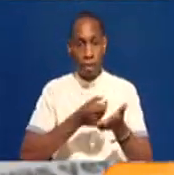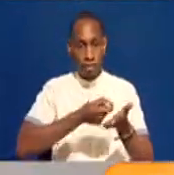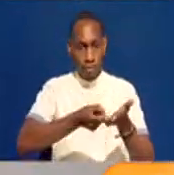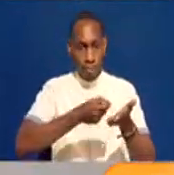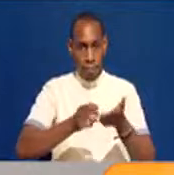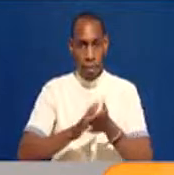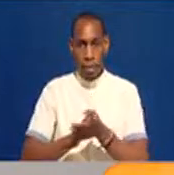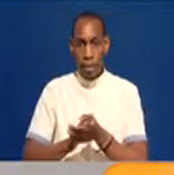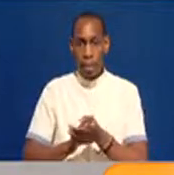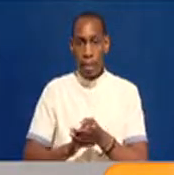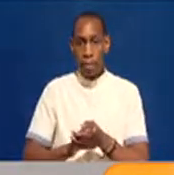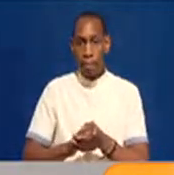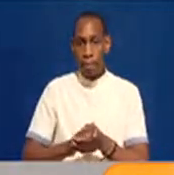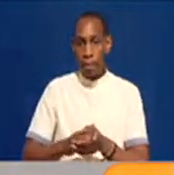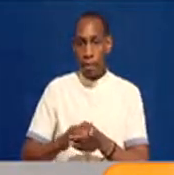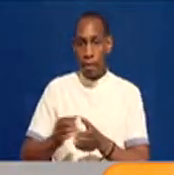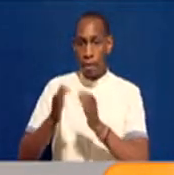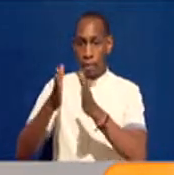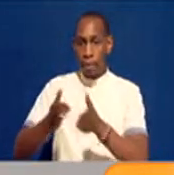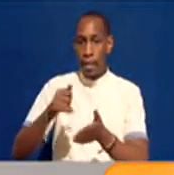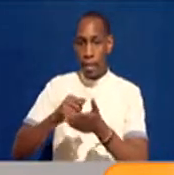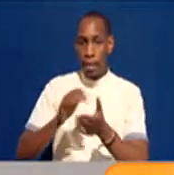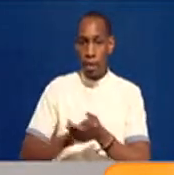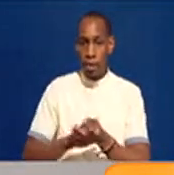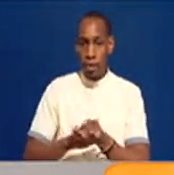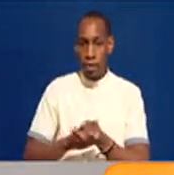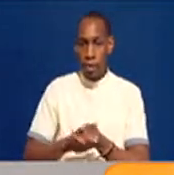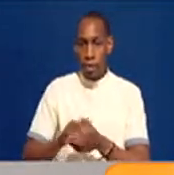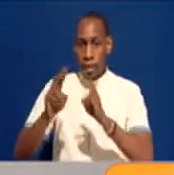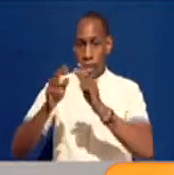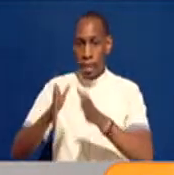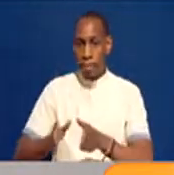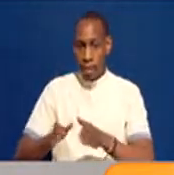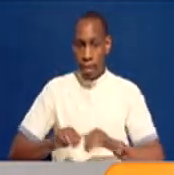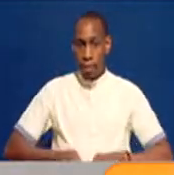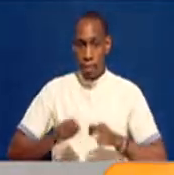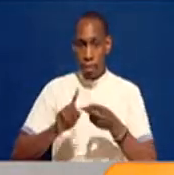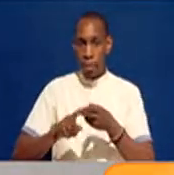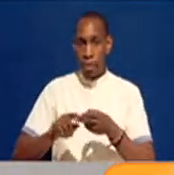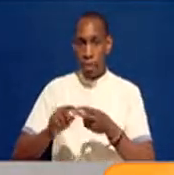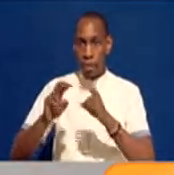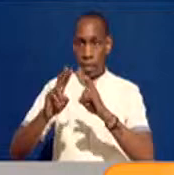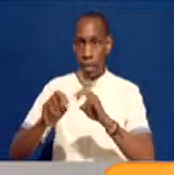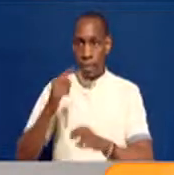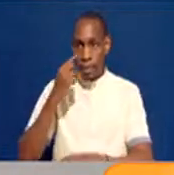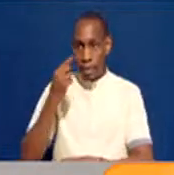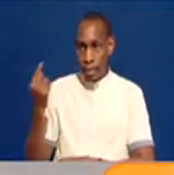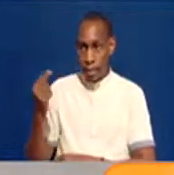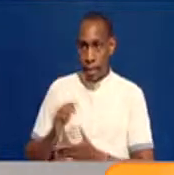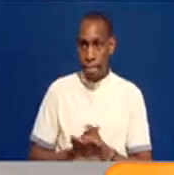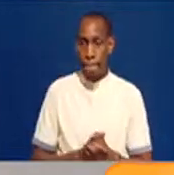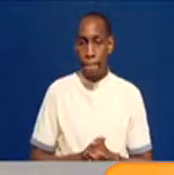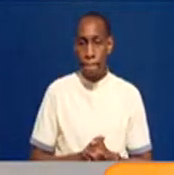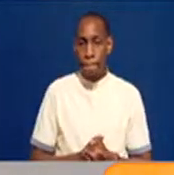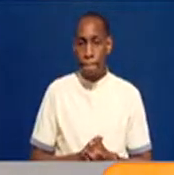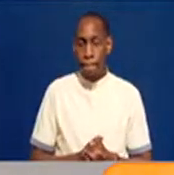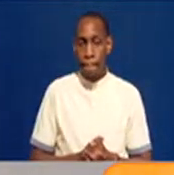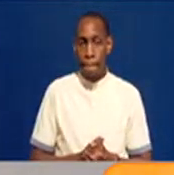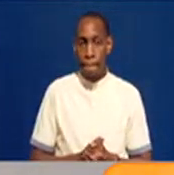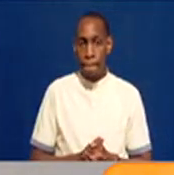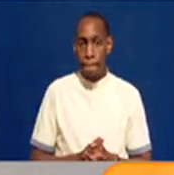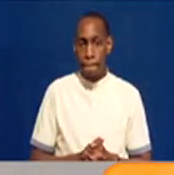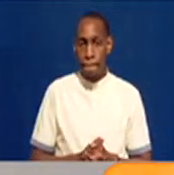Kuram. Maafisa hao wakiwemo Inspekta Mkuu Julius Some, Inspekta Joseph Yota, Sajenti Joseph